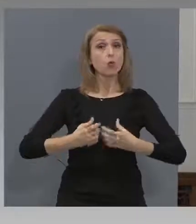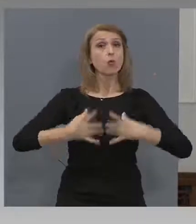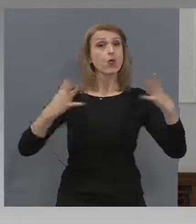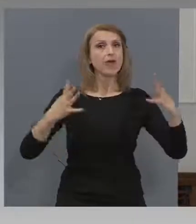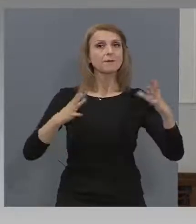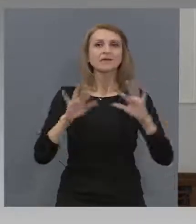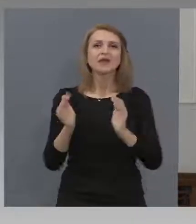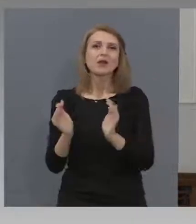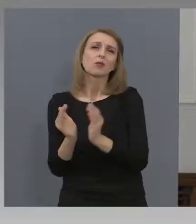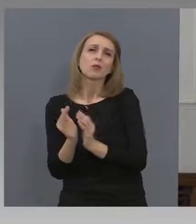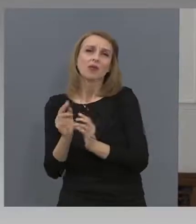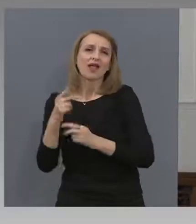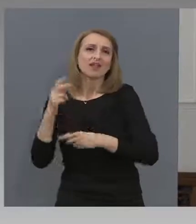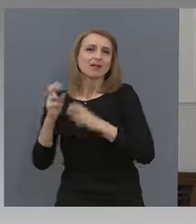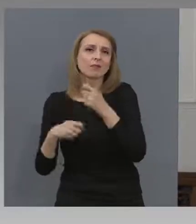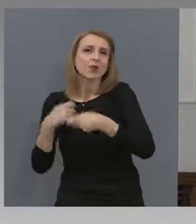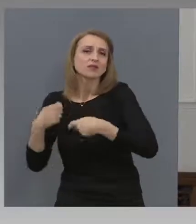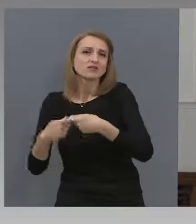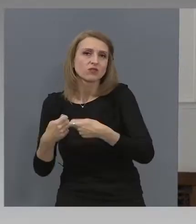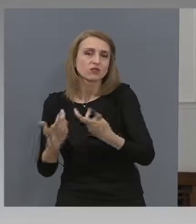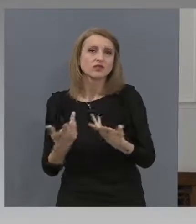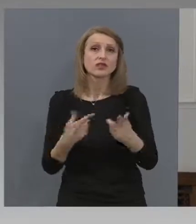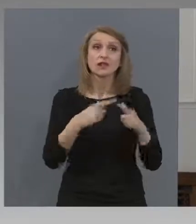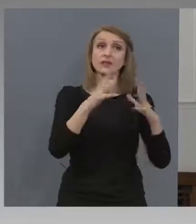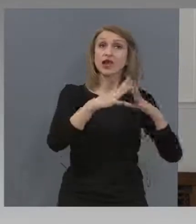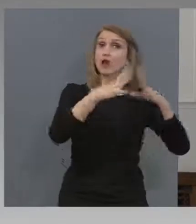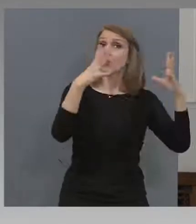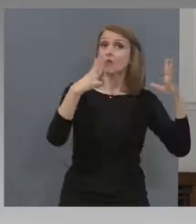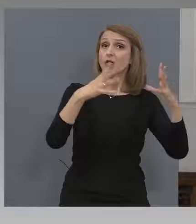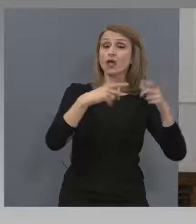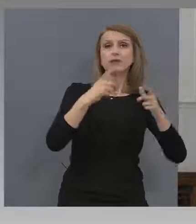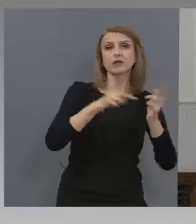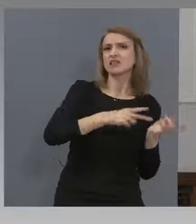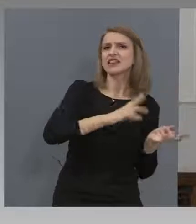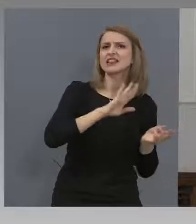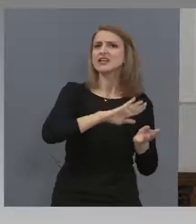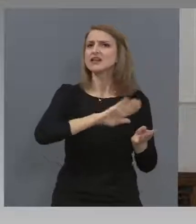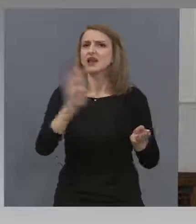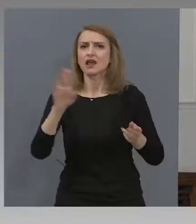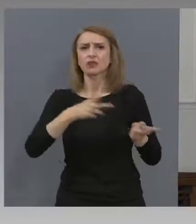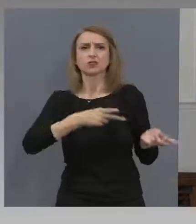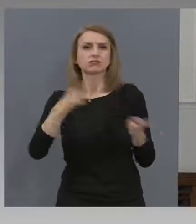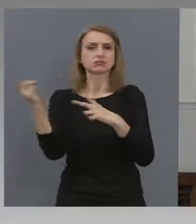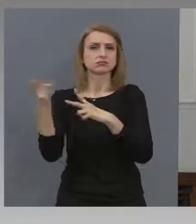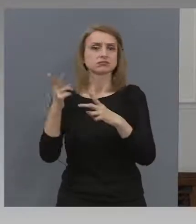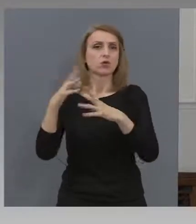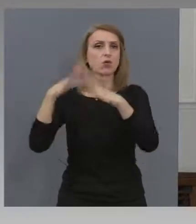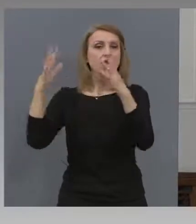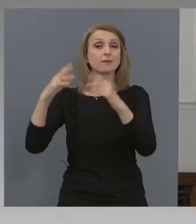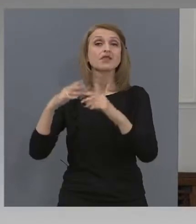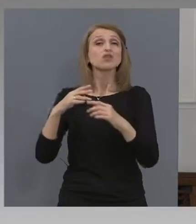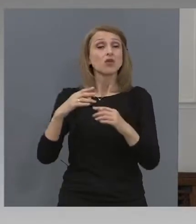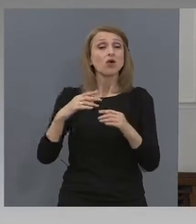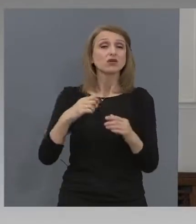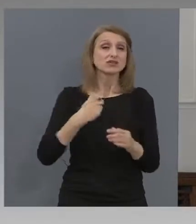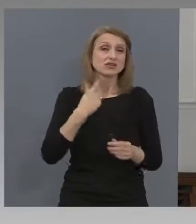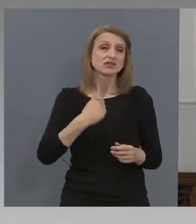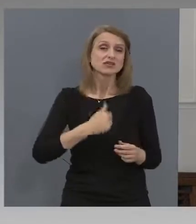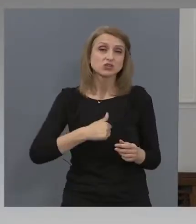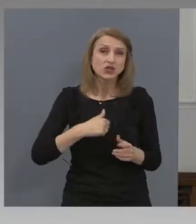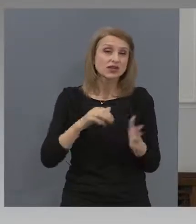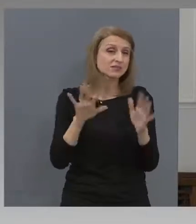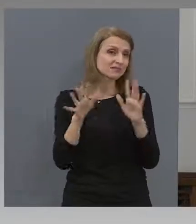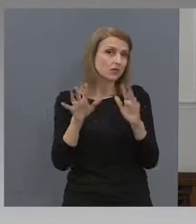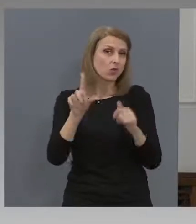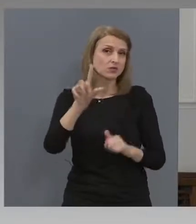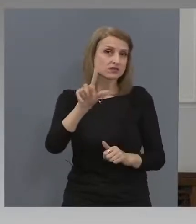каза колко земеделски производители от нашите регистри директно им доставят. Но, за съжаление,